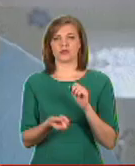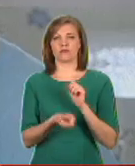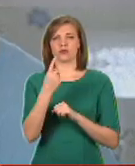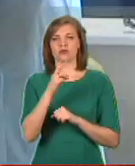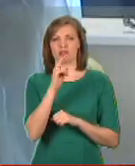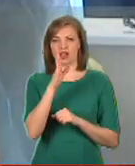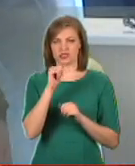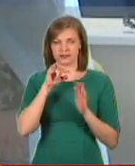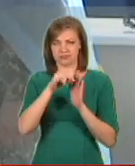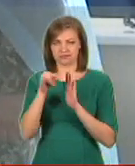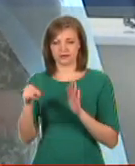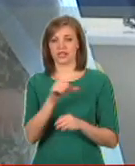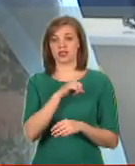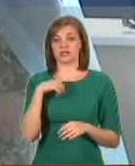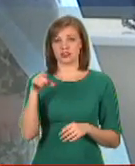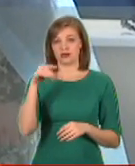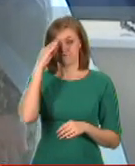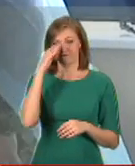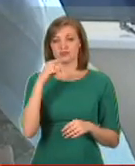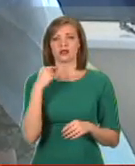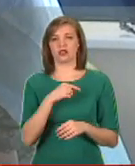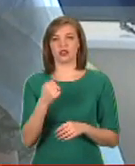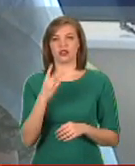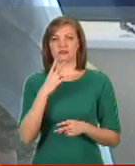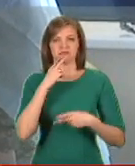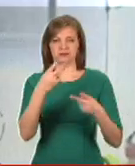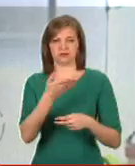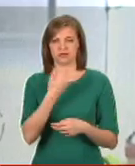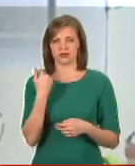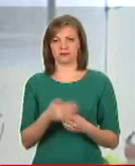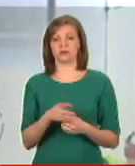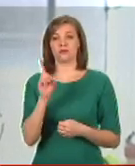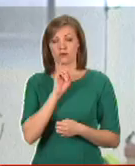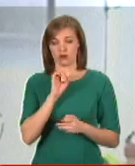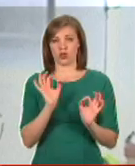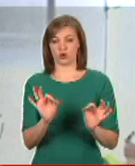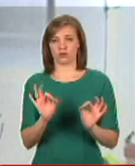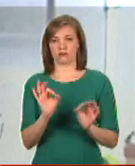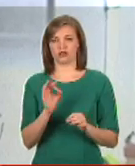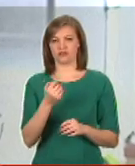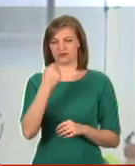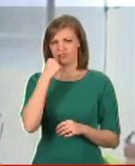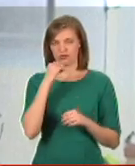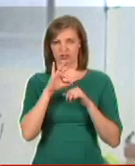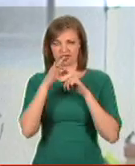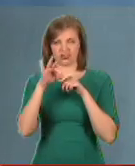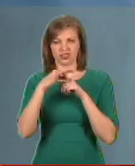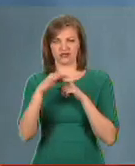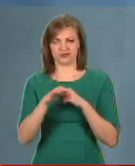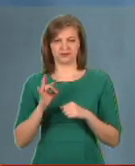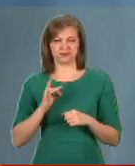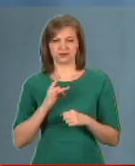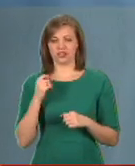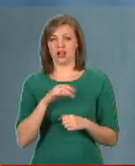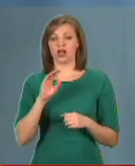появляються язви. Сам Павло, як справжній чоловік, не жаліється. Все нормально. Во рту вилазило всяке.